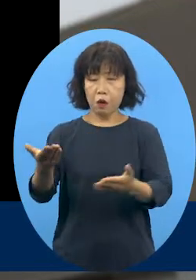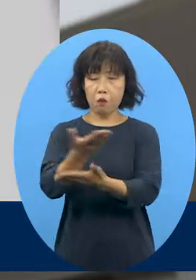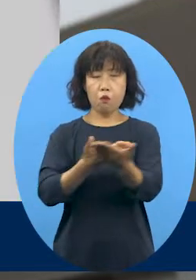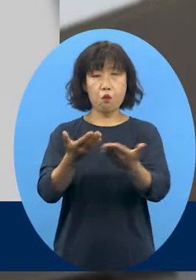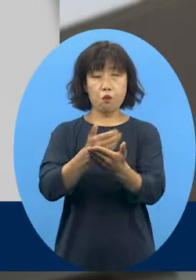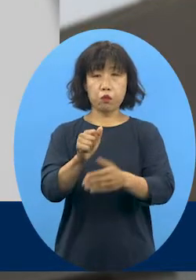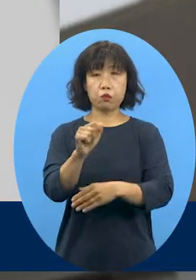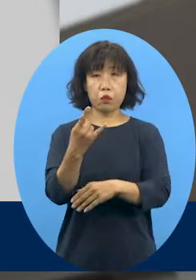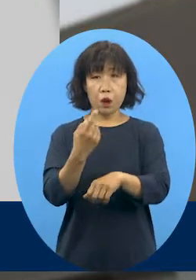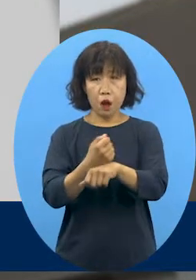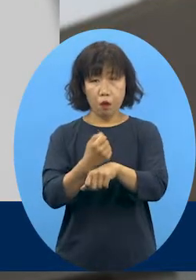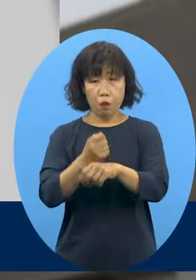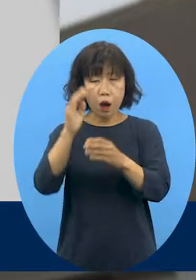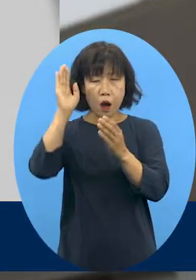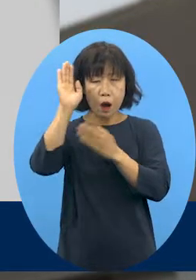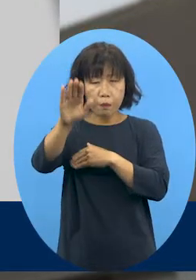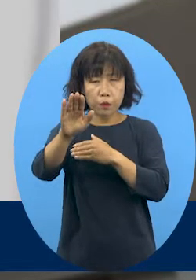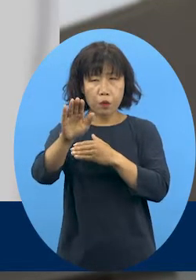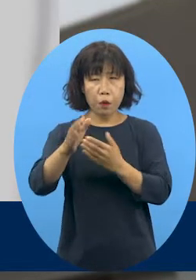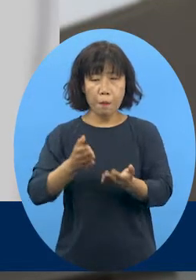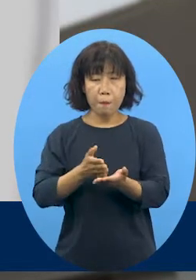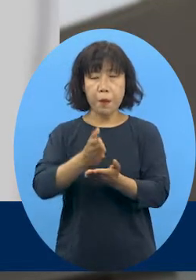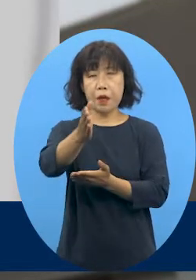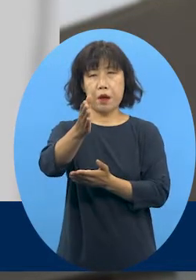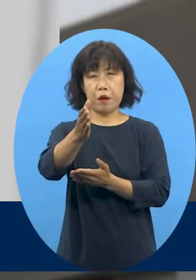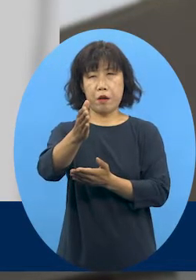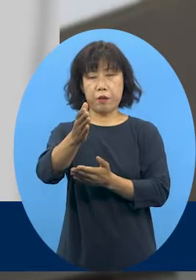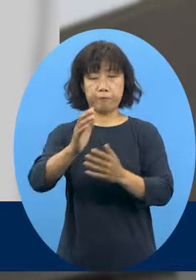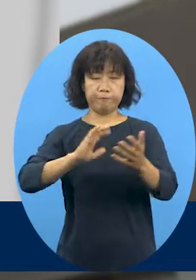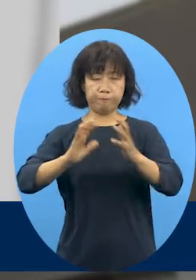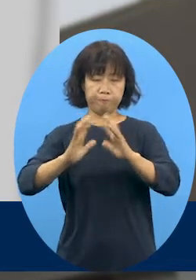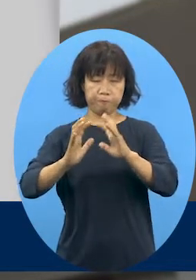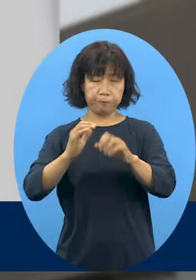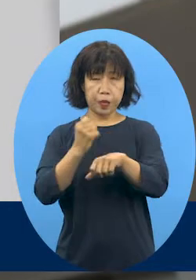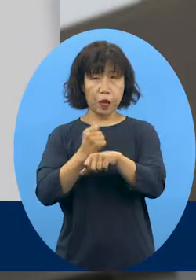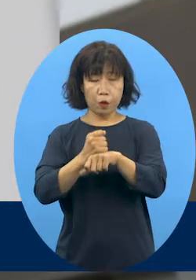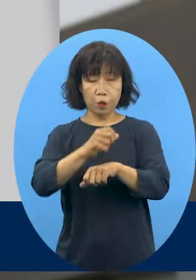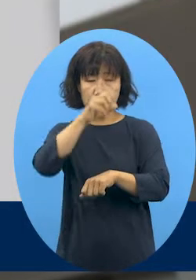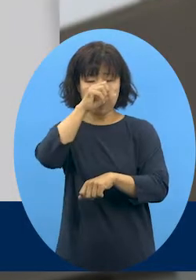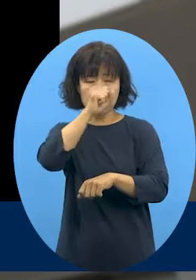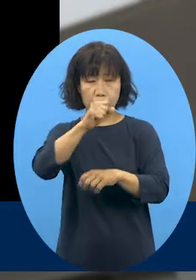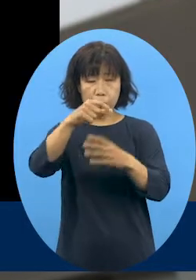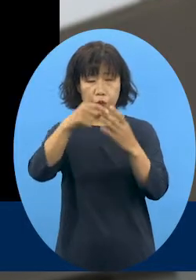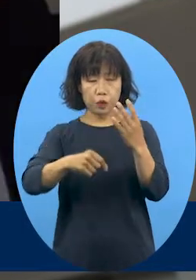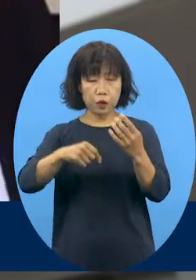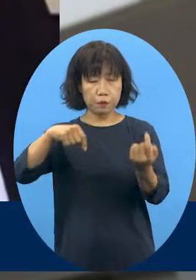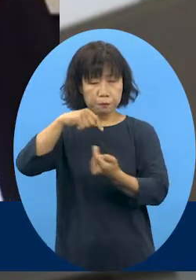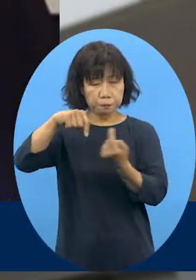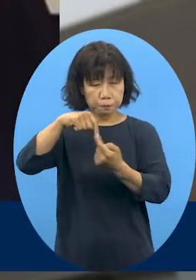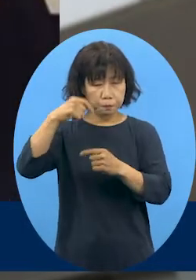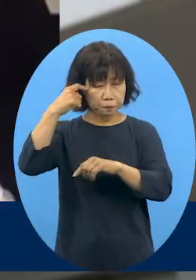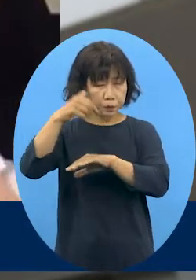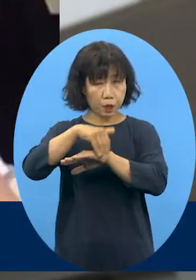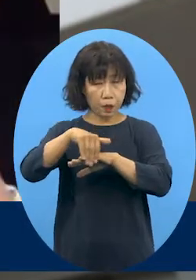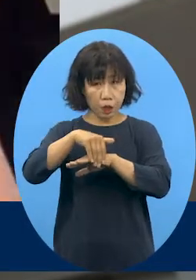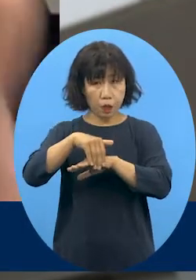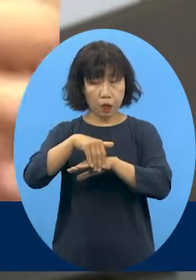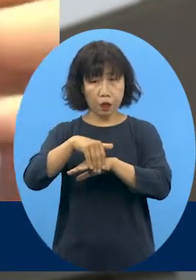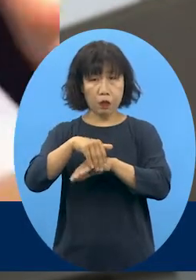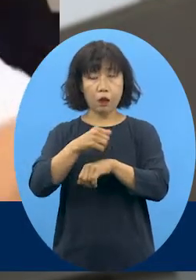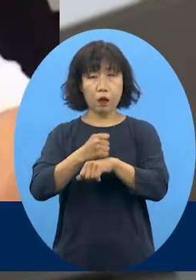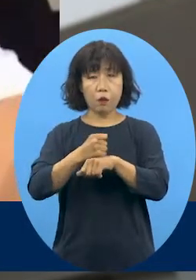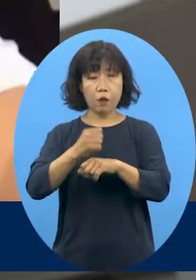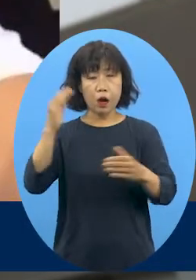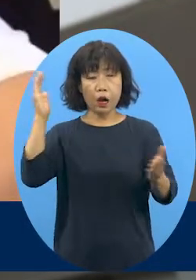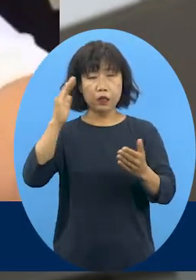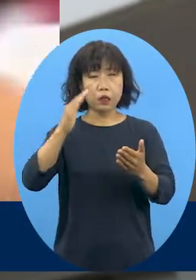성과 공유 배를 진행하고 앞으로 나아가야 할 방향을 설정해 창호 더 나은 프로그램을 기획해 학생들에게 선보일